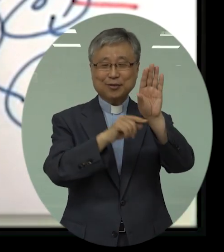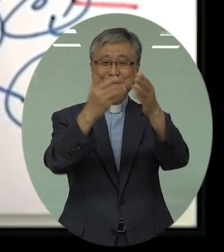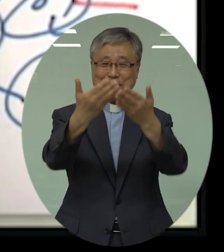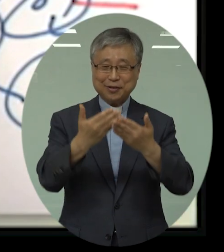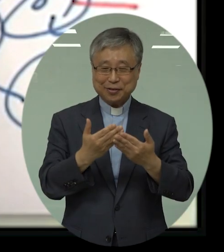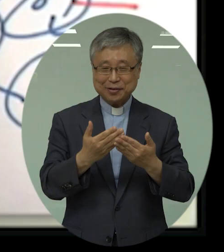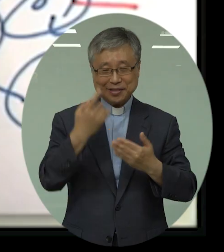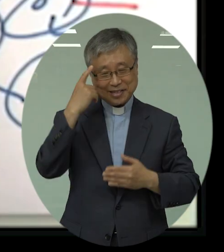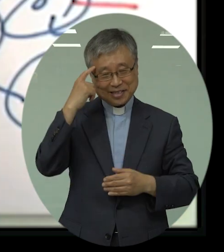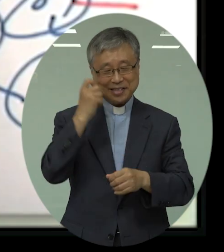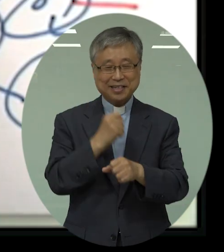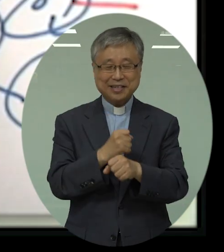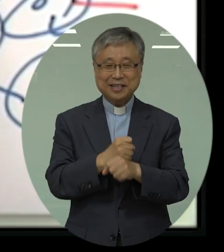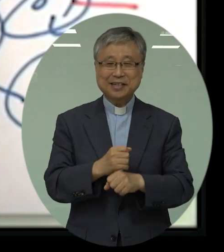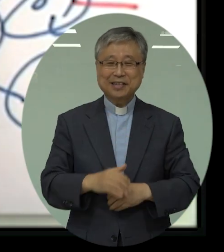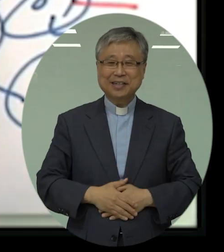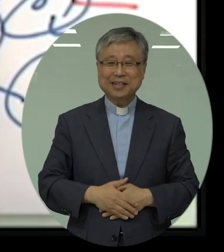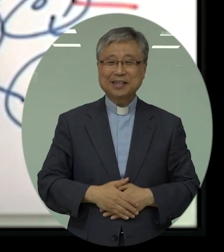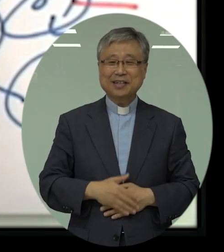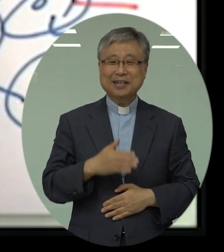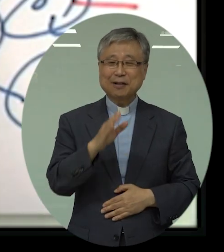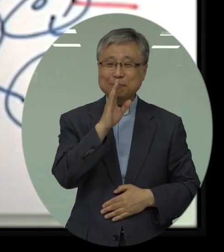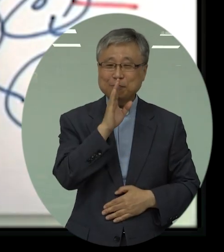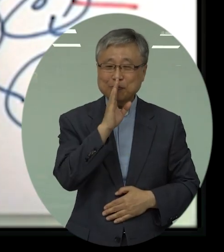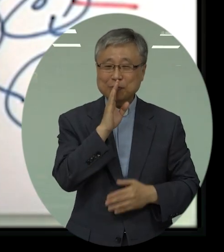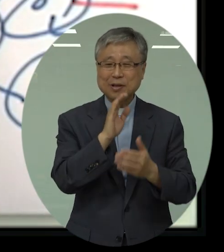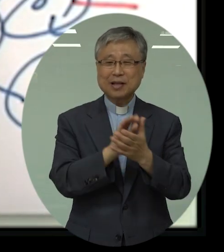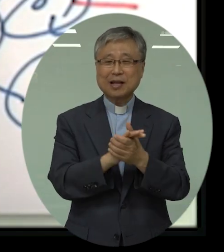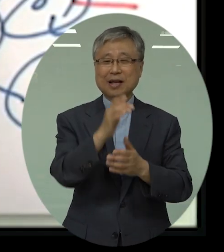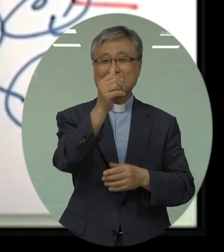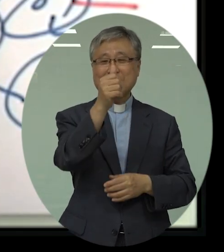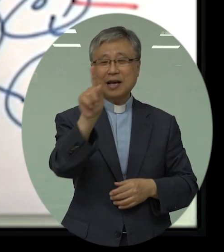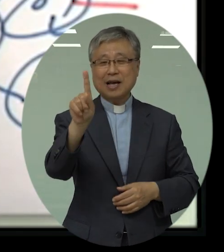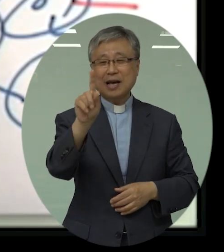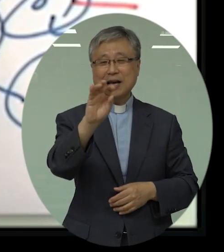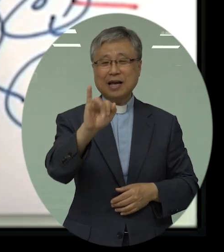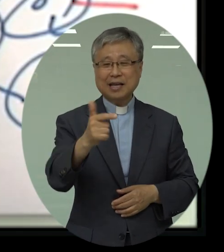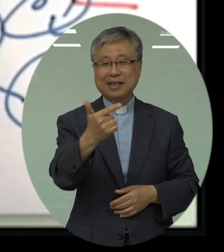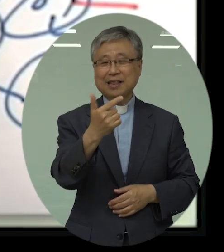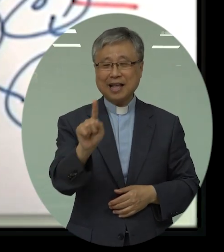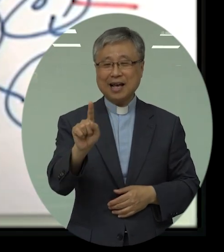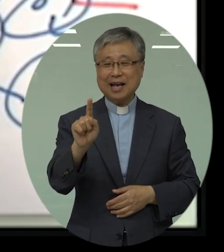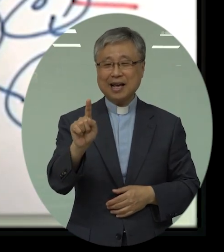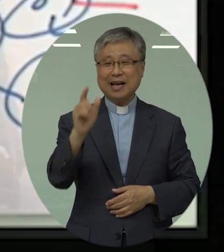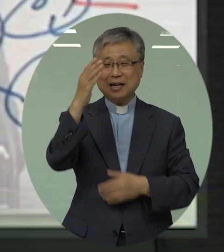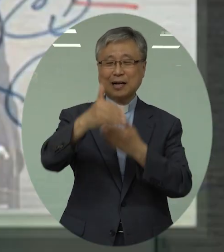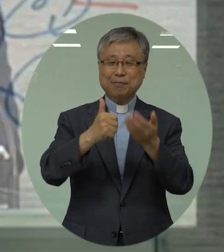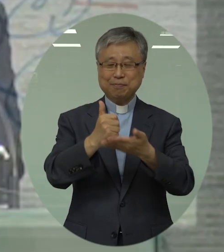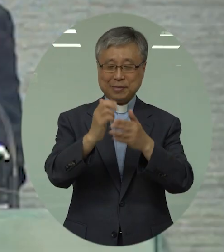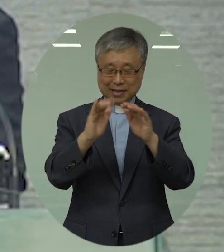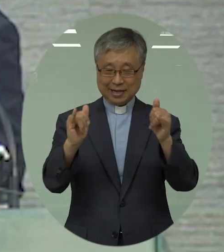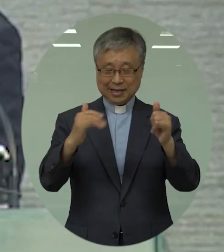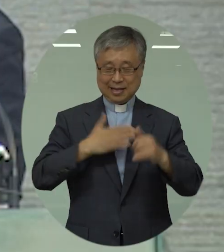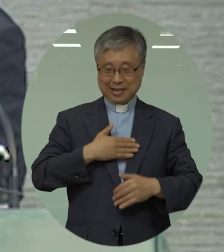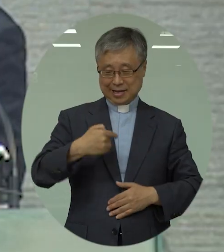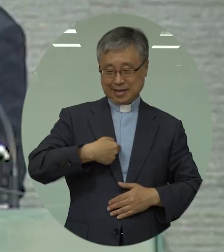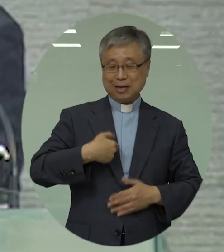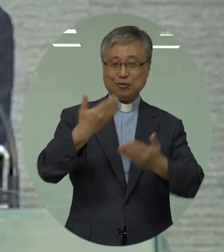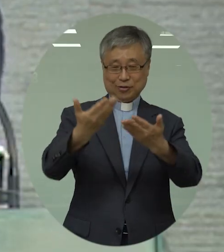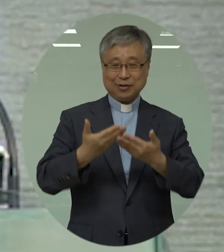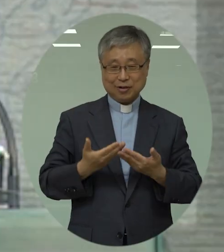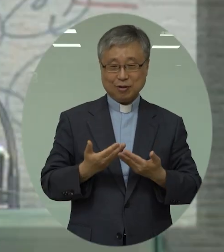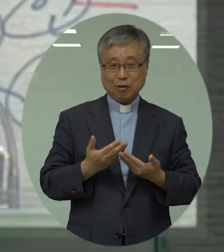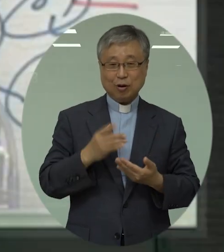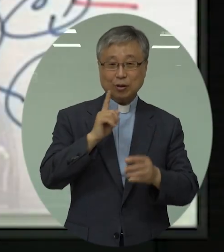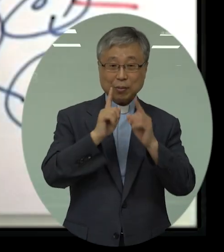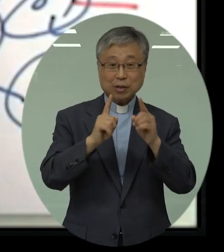생각을 해요. 하인나 틀. 얼마나 쉬워요, 하인나. 네. 그리고 여기서 어떤